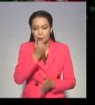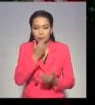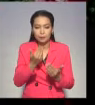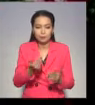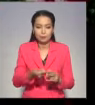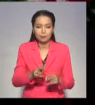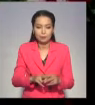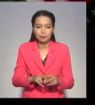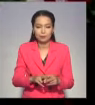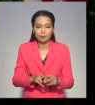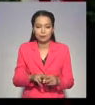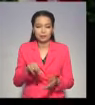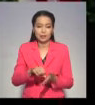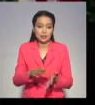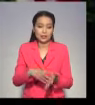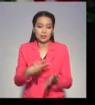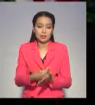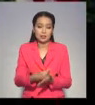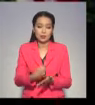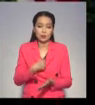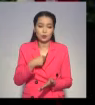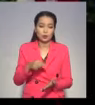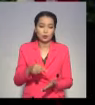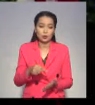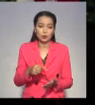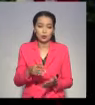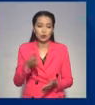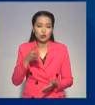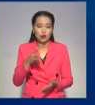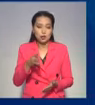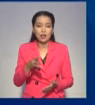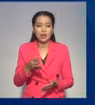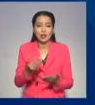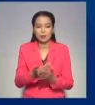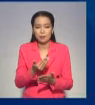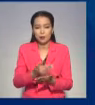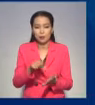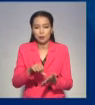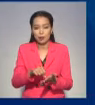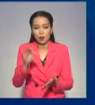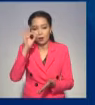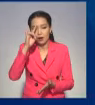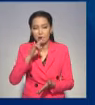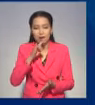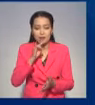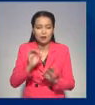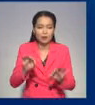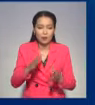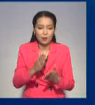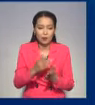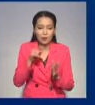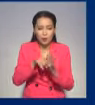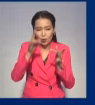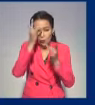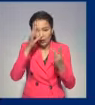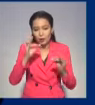Димашу Кудайбергену. И с тех пор я сделал более 4000 репортажей и фильмов о Казахстане. Я проникся культурой